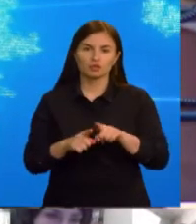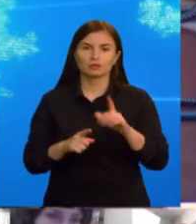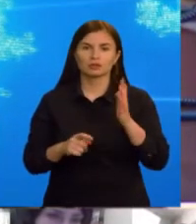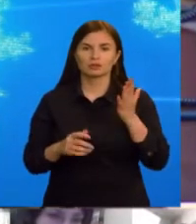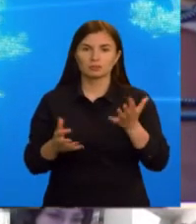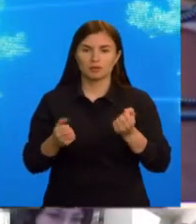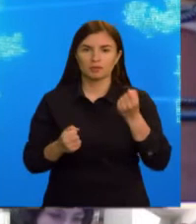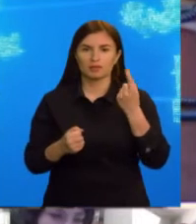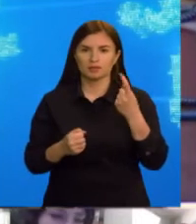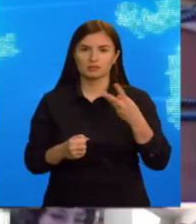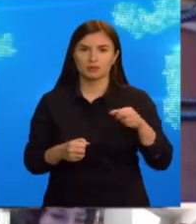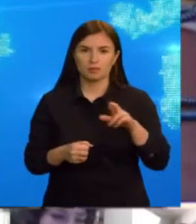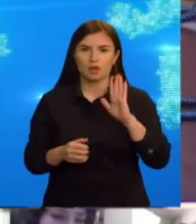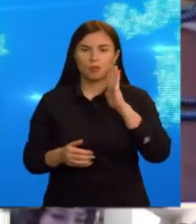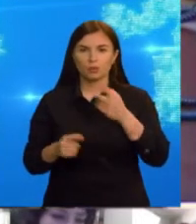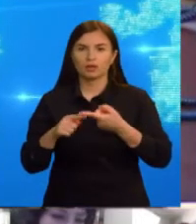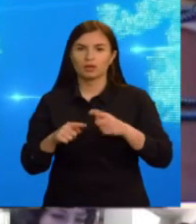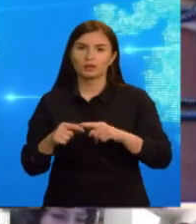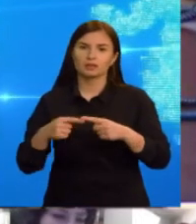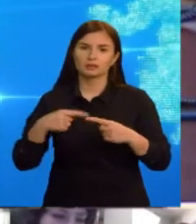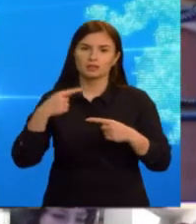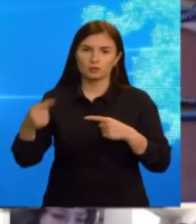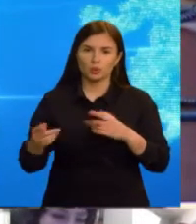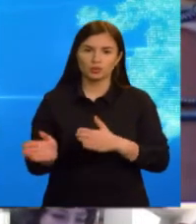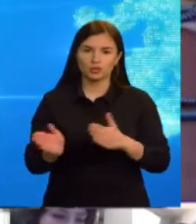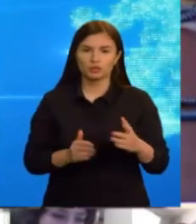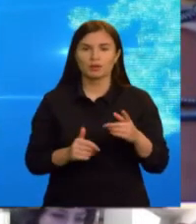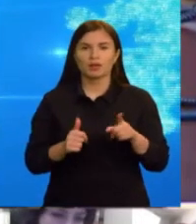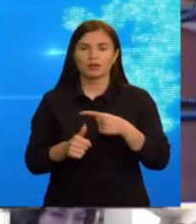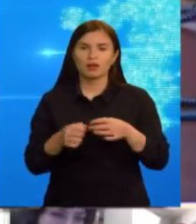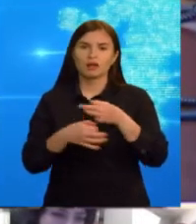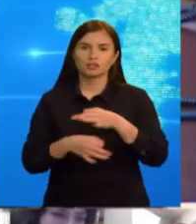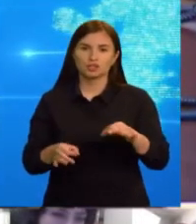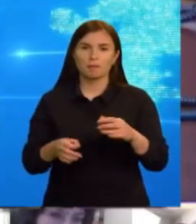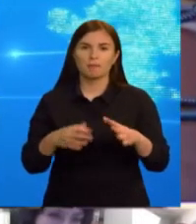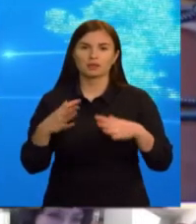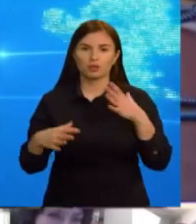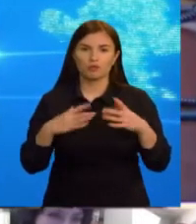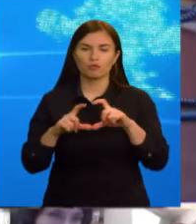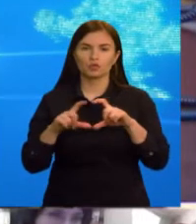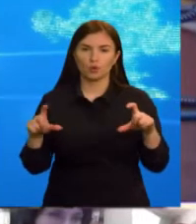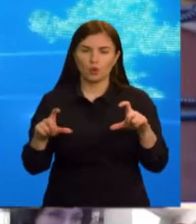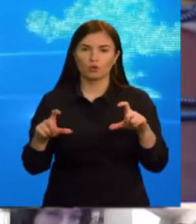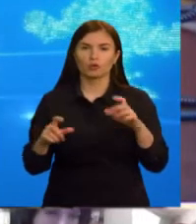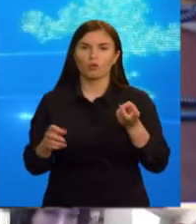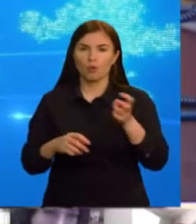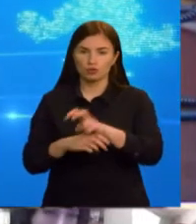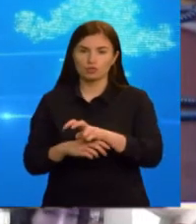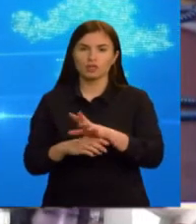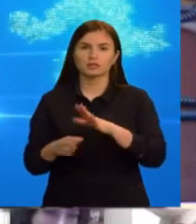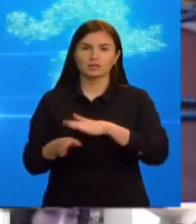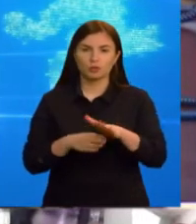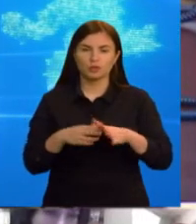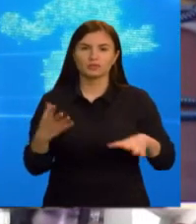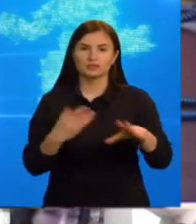11 мая. Это будет либо дистанционный режим, либо разрешим подготовку в школе очно с соблюдением всех